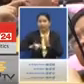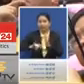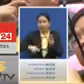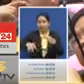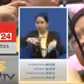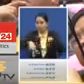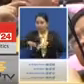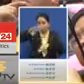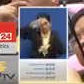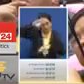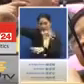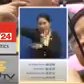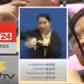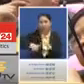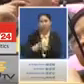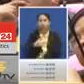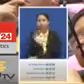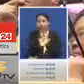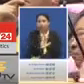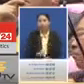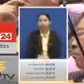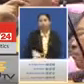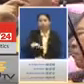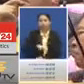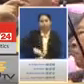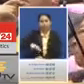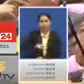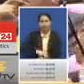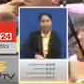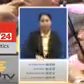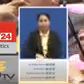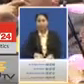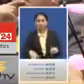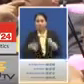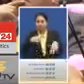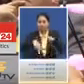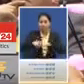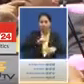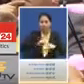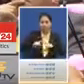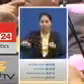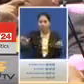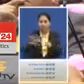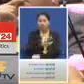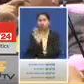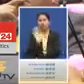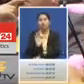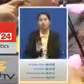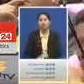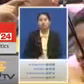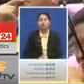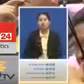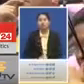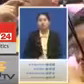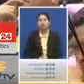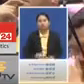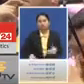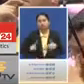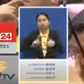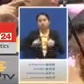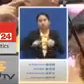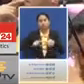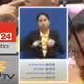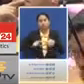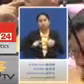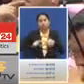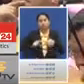โรคและไม่ใช่จะรักษาได้ทุกรูปแบบนี่มิติที่หนึ่งมิติที่สองน่าเป็นห่วงมากกั